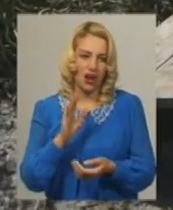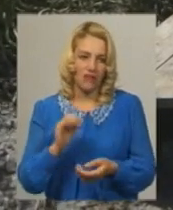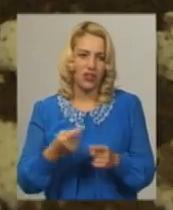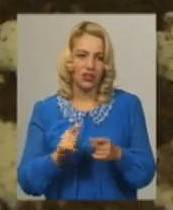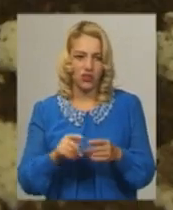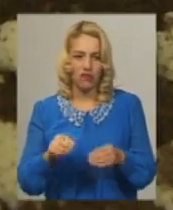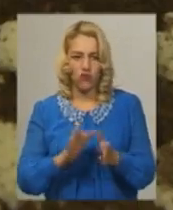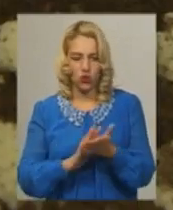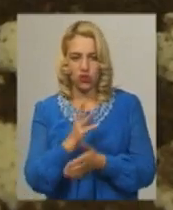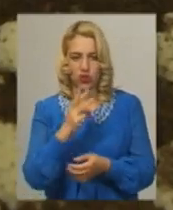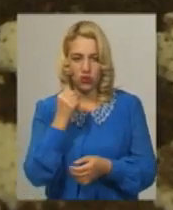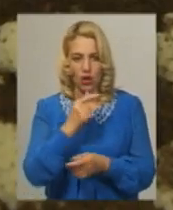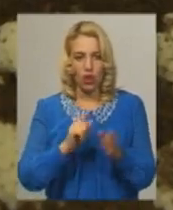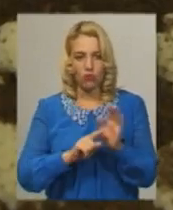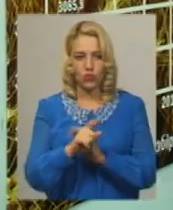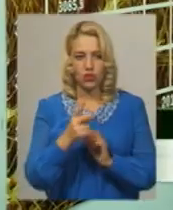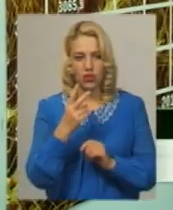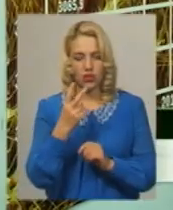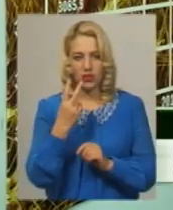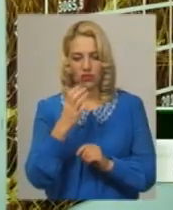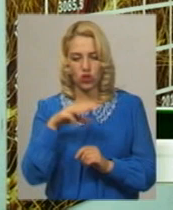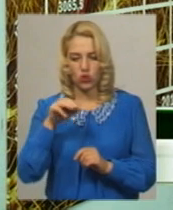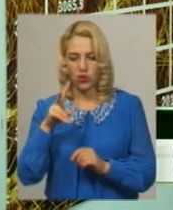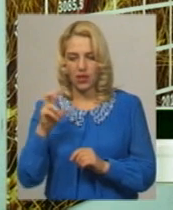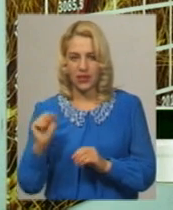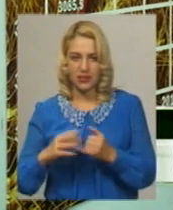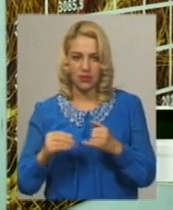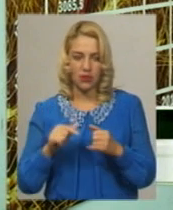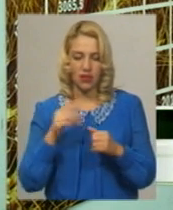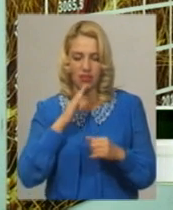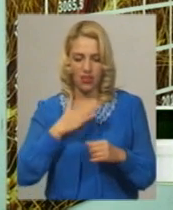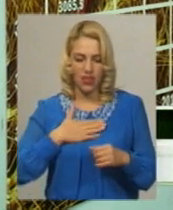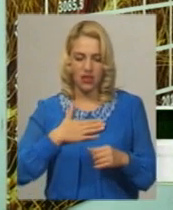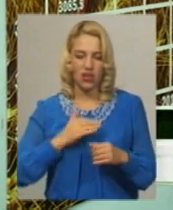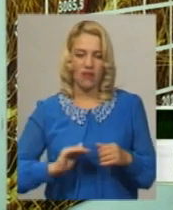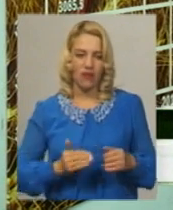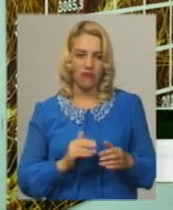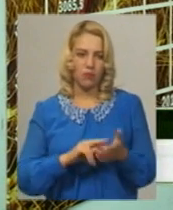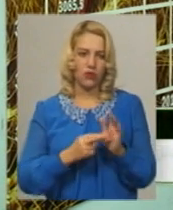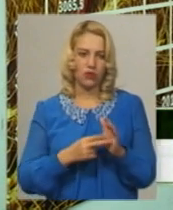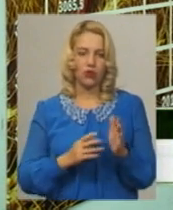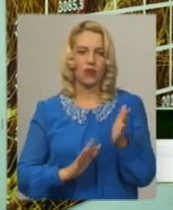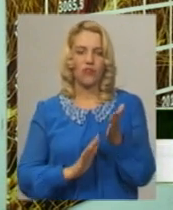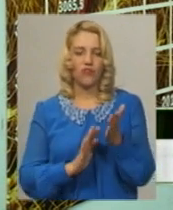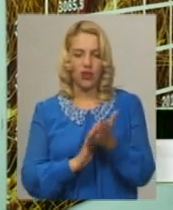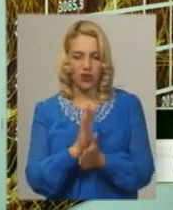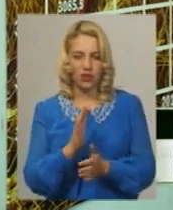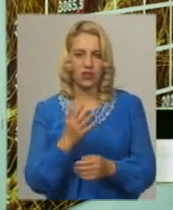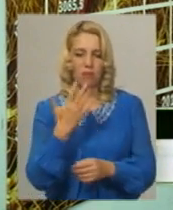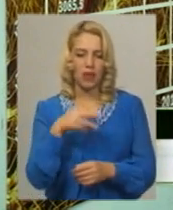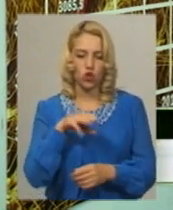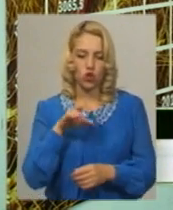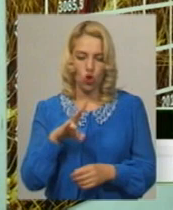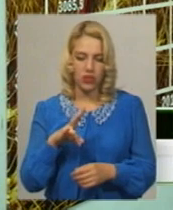вирощують третій рік. Починали, каже, з 200 землі. На нашій фермі ми цього року плануємо виростити 5 тонн равлика. Ми